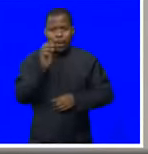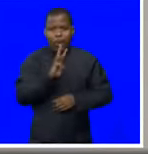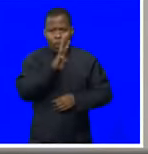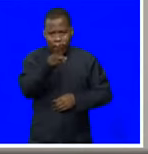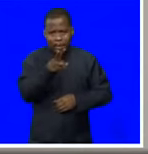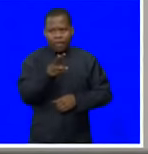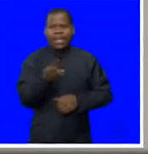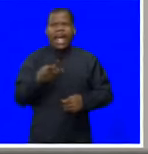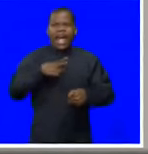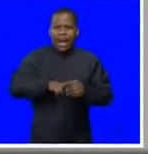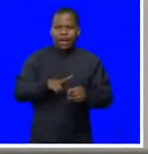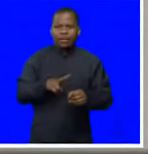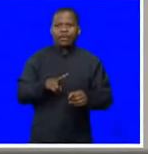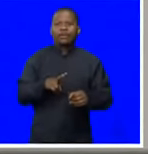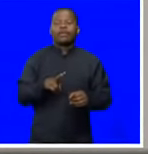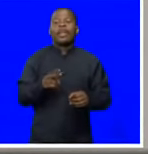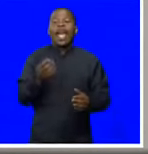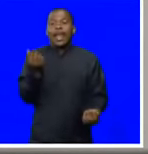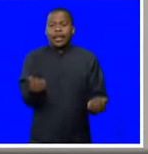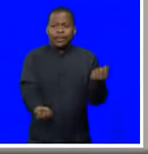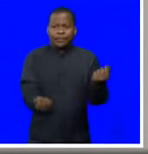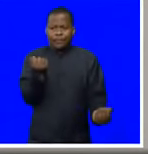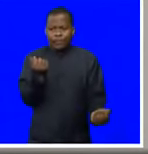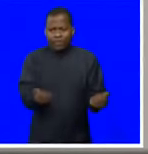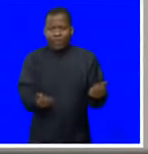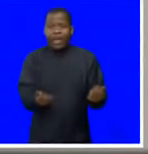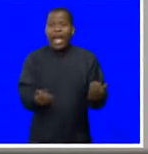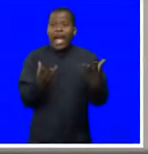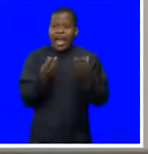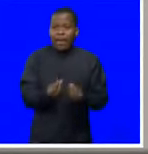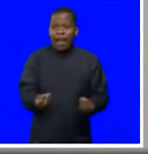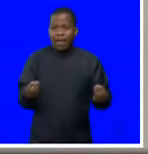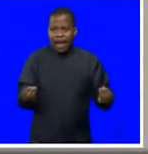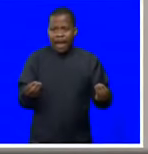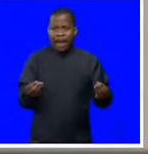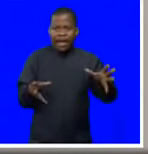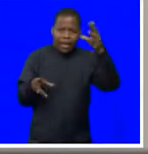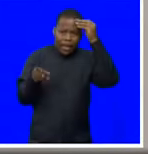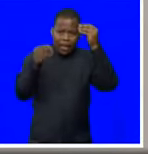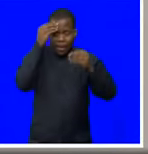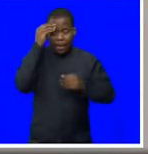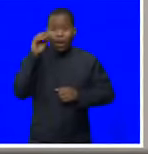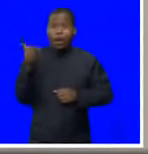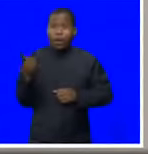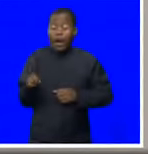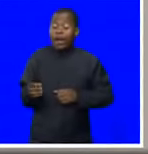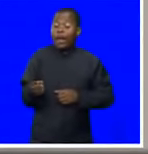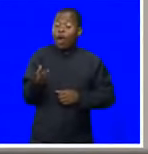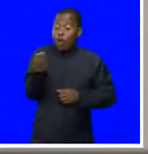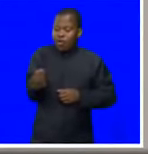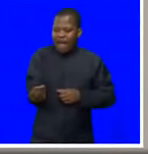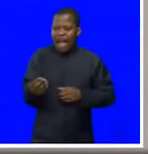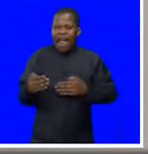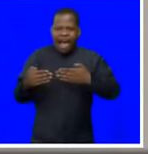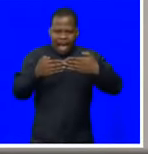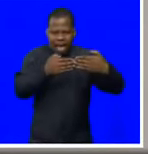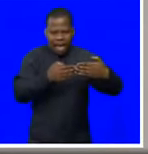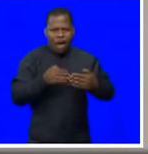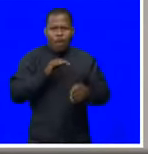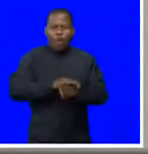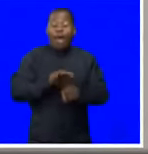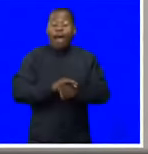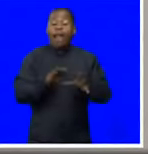Justice for Children Forum lapho khona bakhuluma dona eTindzaba ukuthi umntwana unakekelwa njani